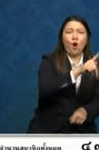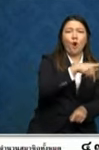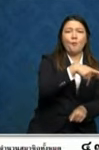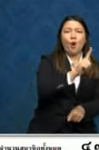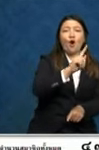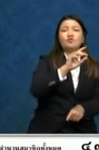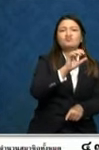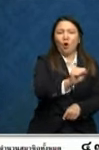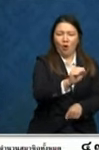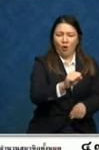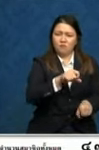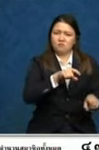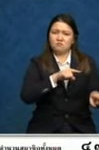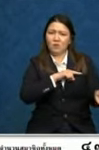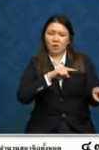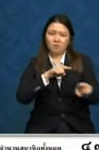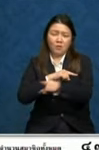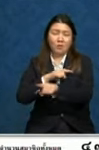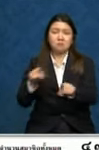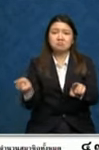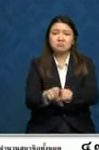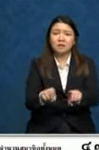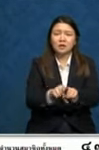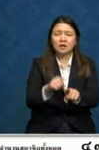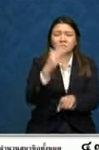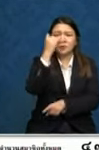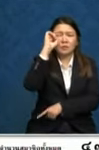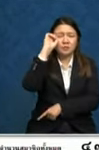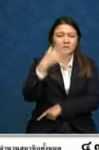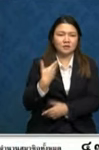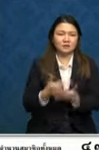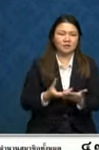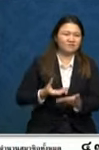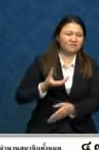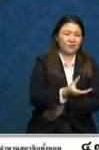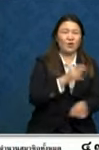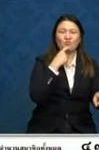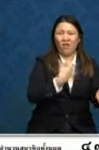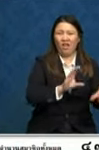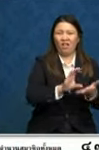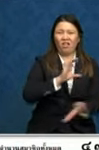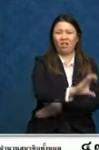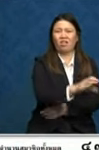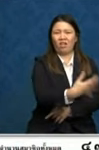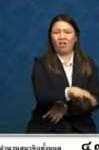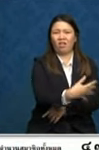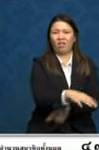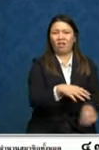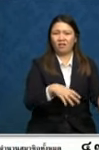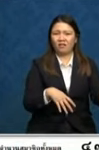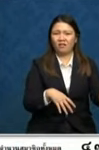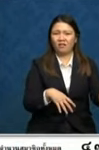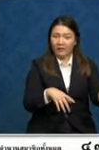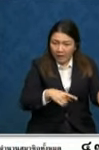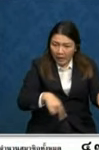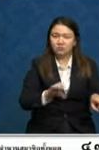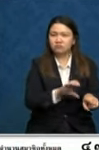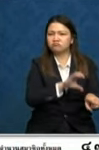คือสำนักงานปราบปรามยาเสพติดเขาก็มีงบประมาณของเขาเห็นไหม